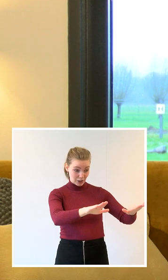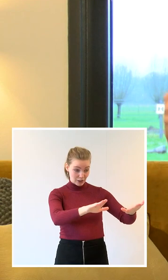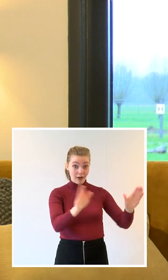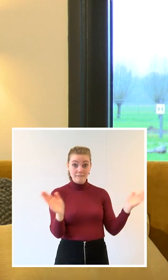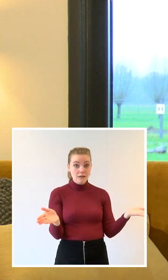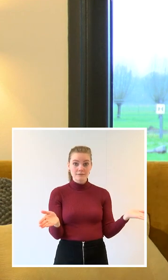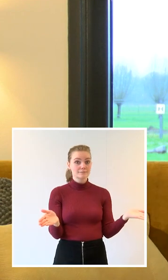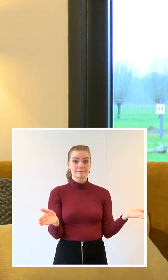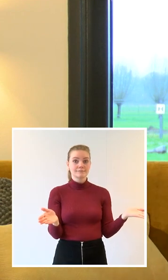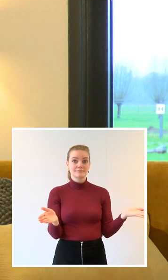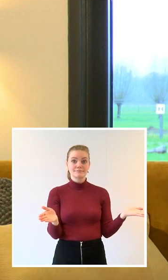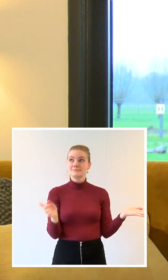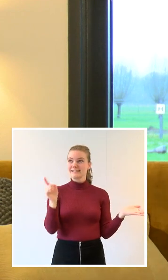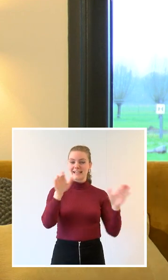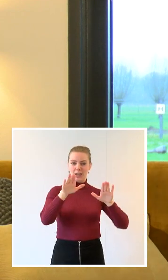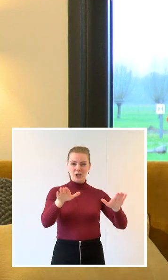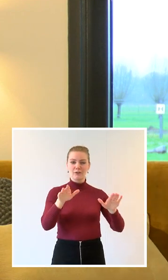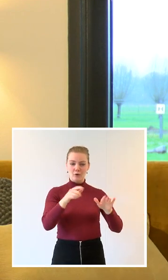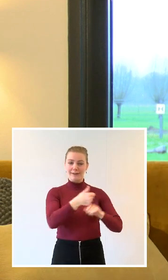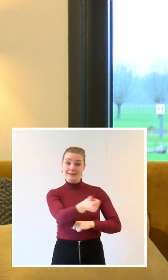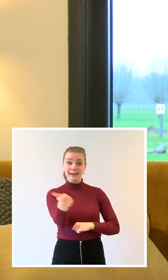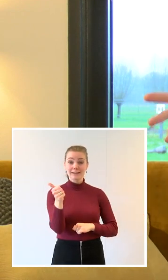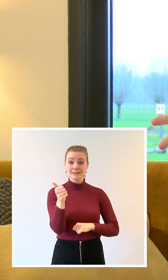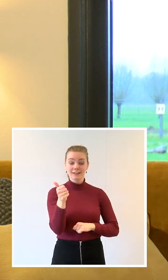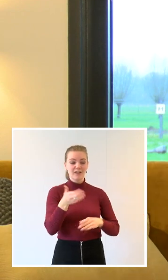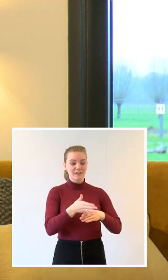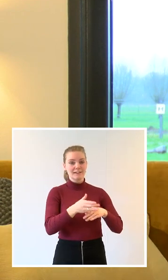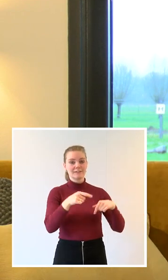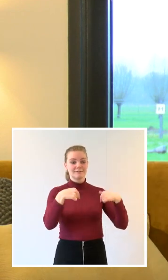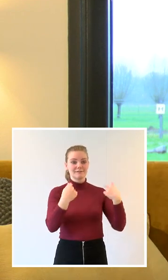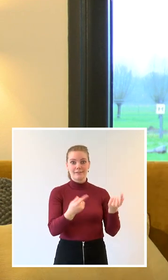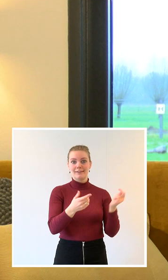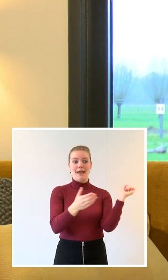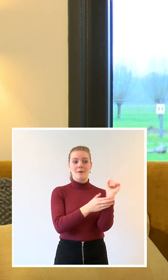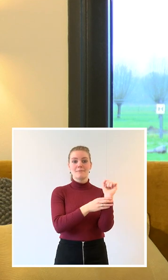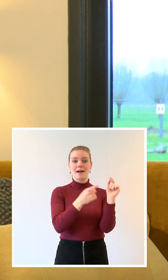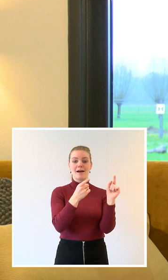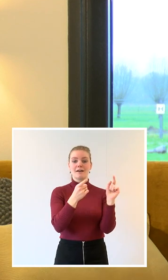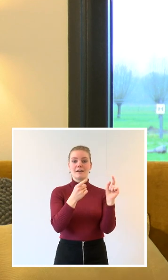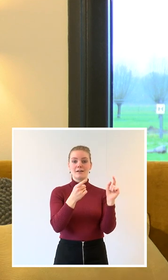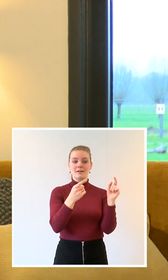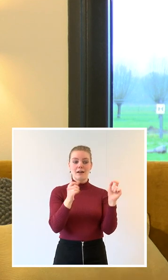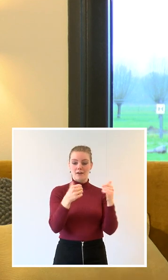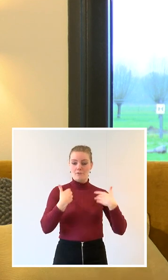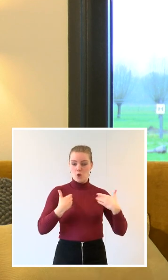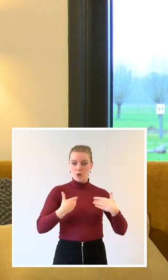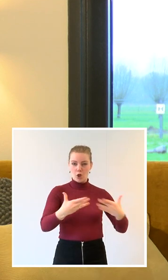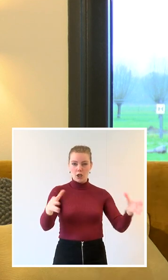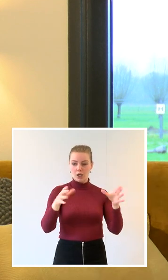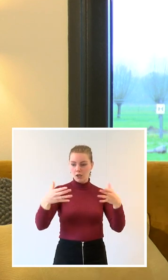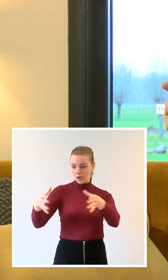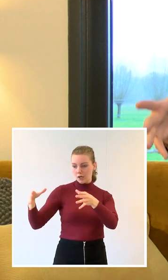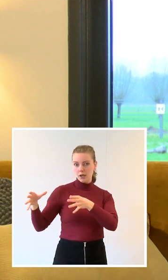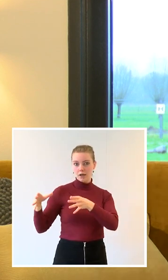gaat verder dan Abraham. Dat gaat verder door naar de volken om Abraham heen. Dat in Abraham